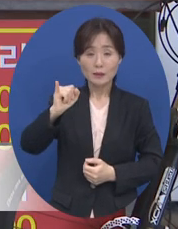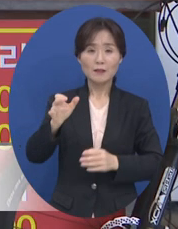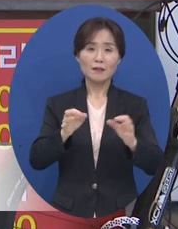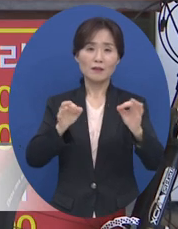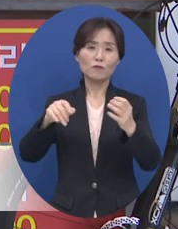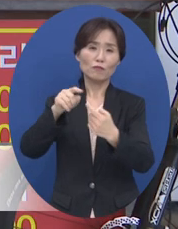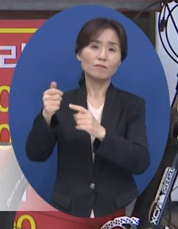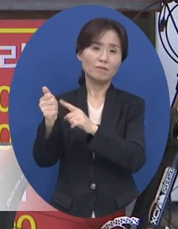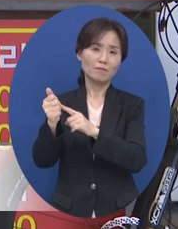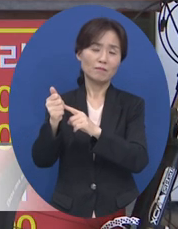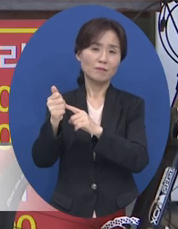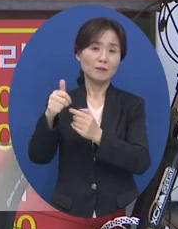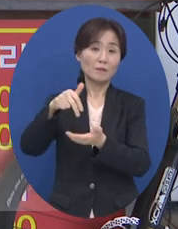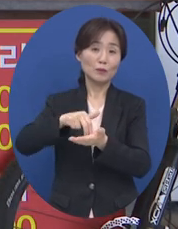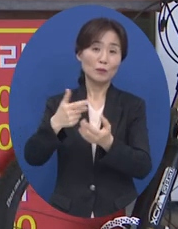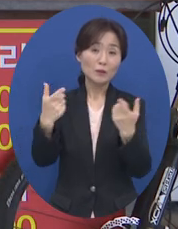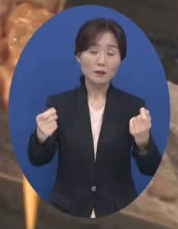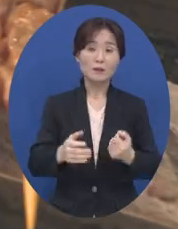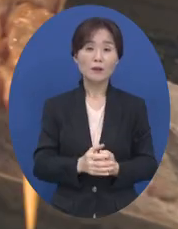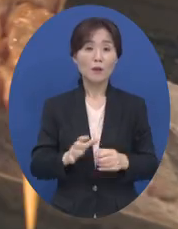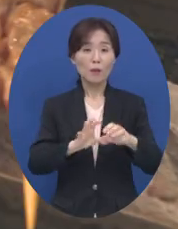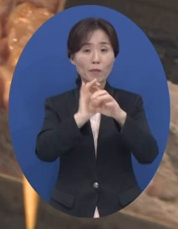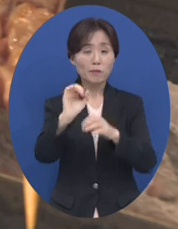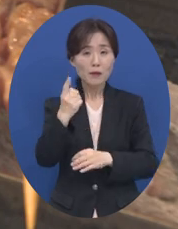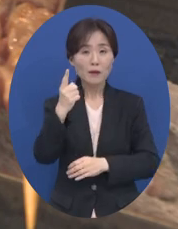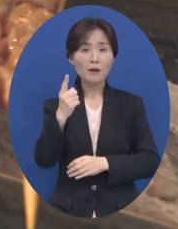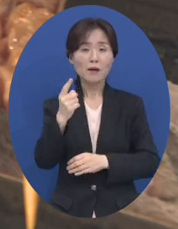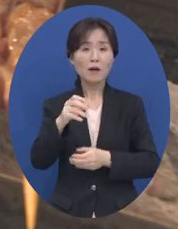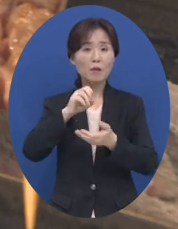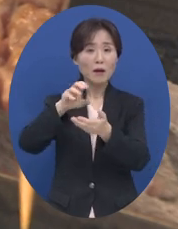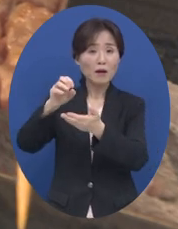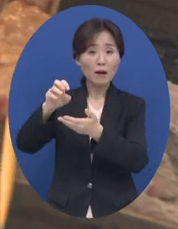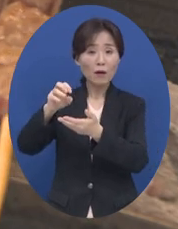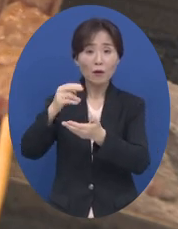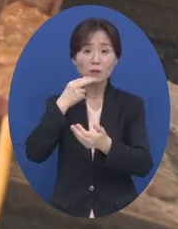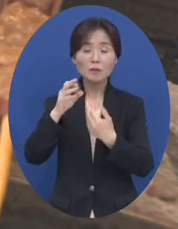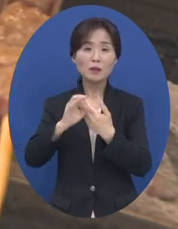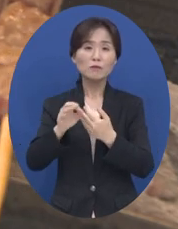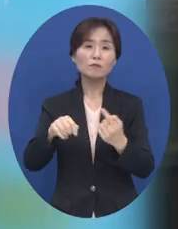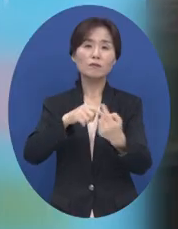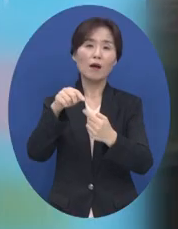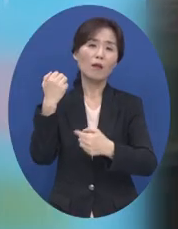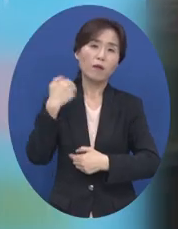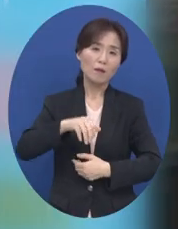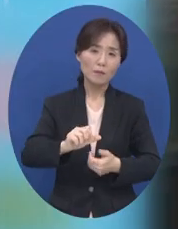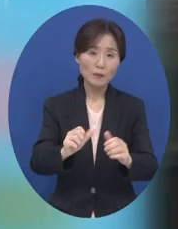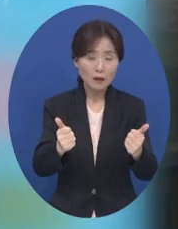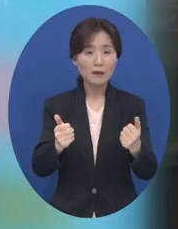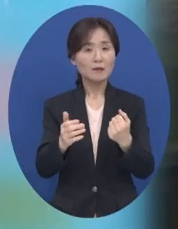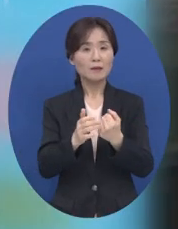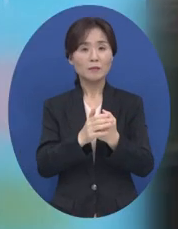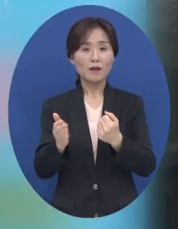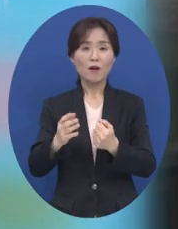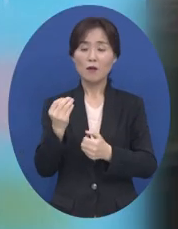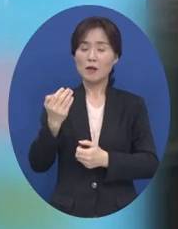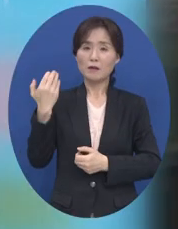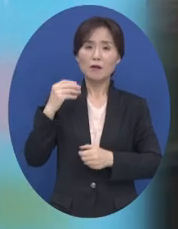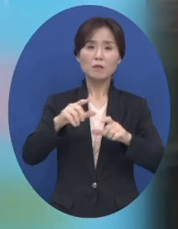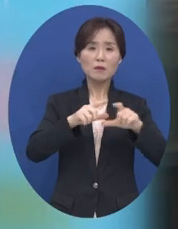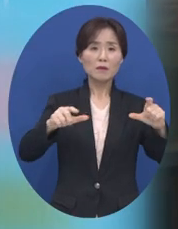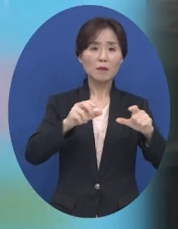김건웅 씨도 마찬가지. 코로나19로 배달 장사가 아니고선 살아남기 힘들어 얼마 전 민간 배달